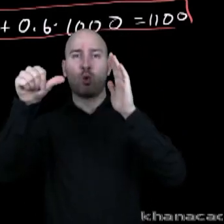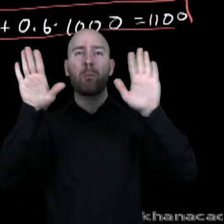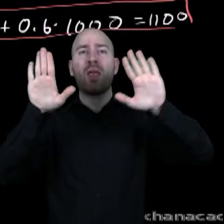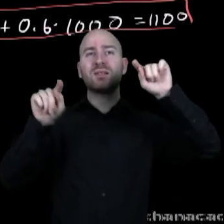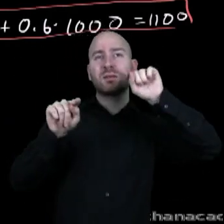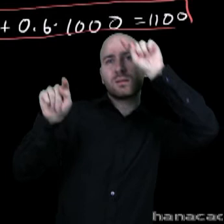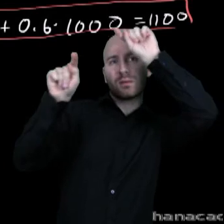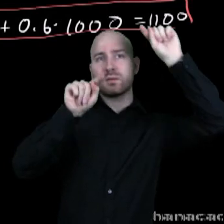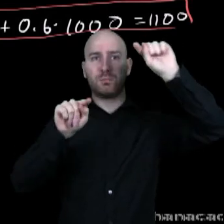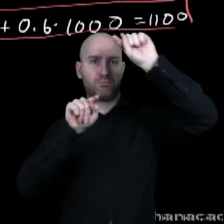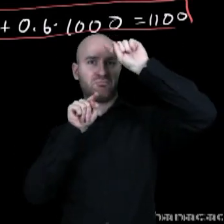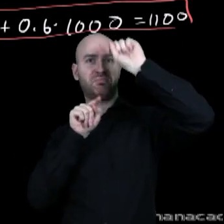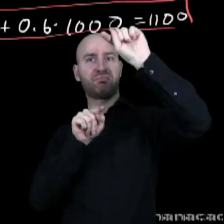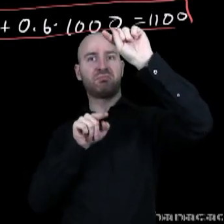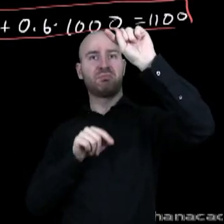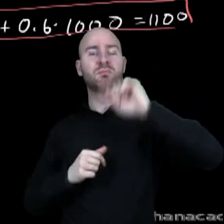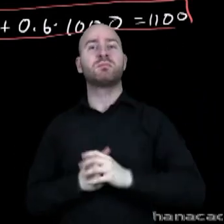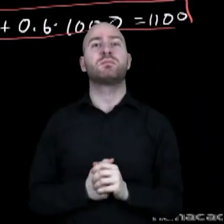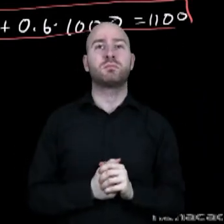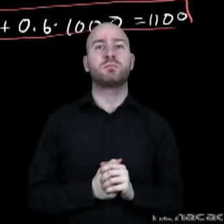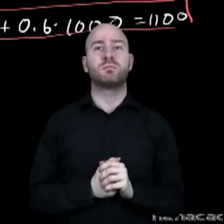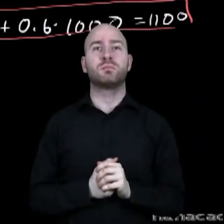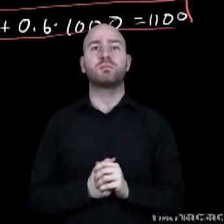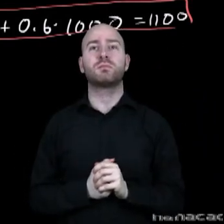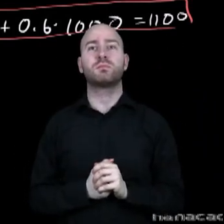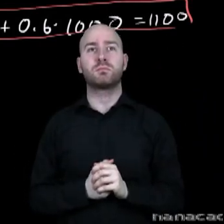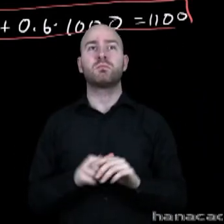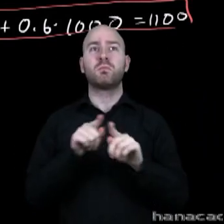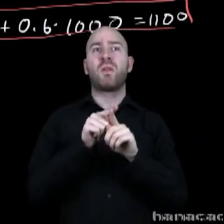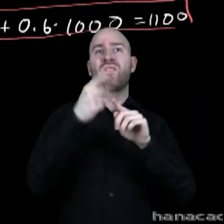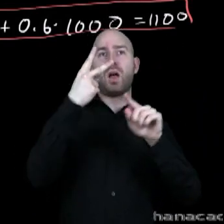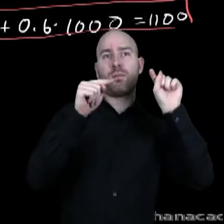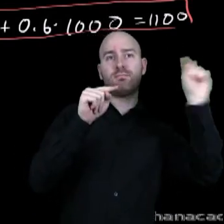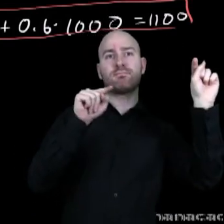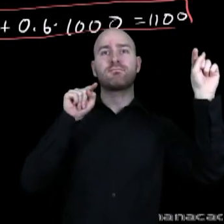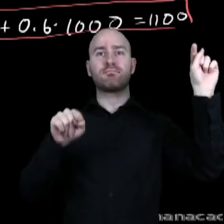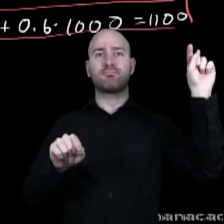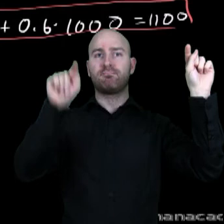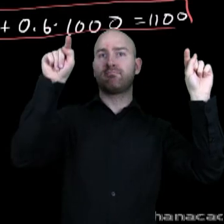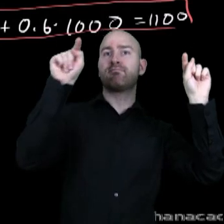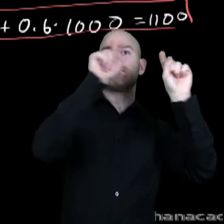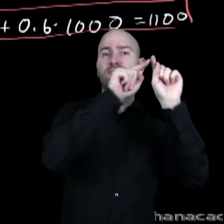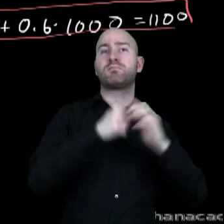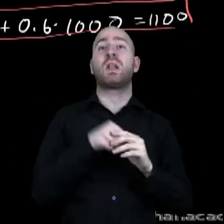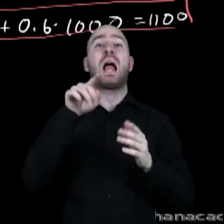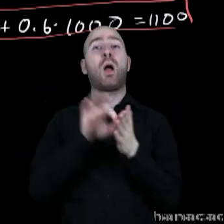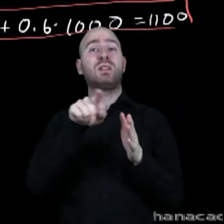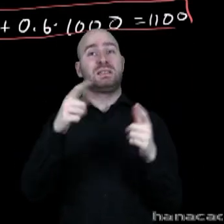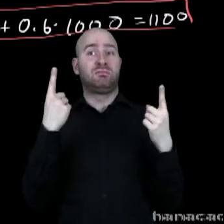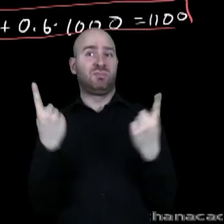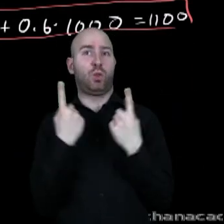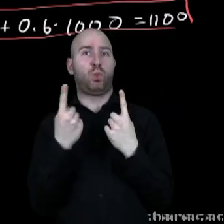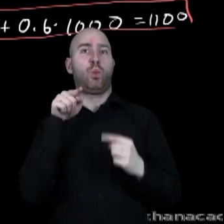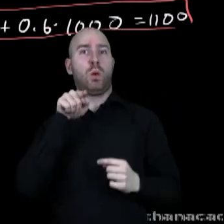współrzędne – 1000, 1100. I to jest prosta. Dwa punkty wyznaczają